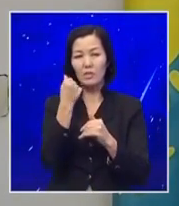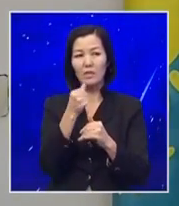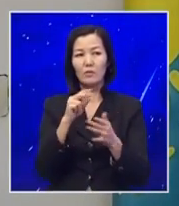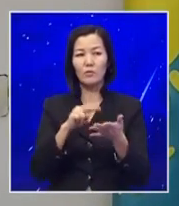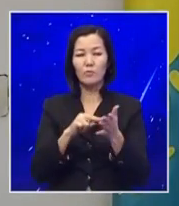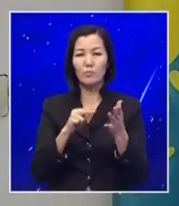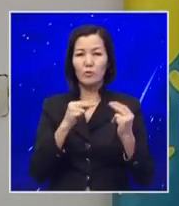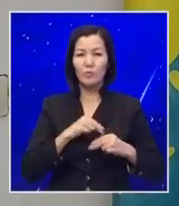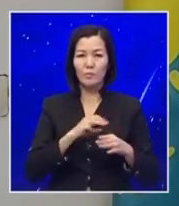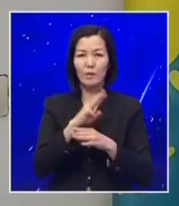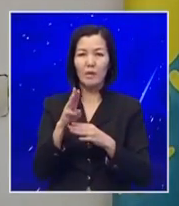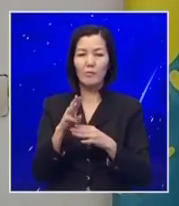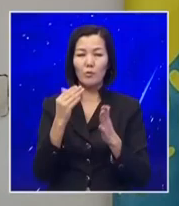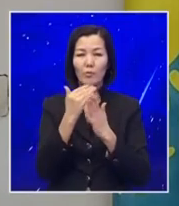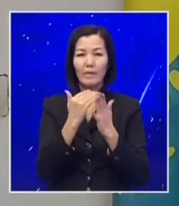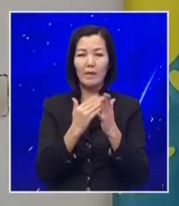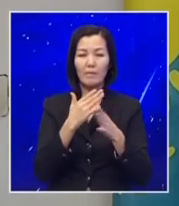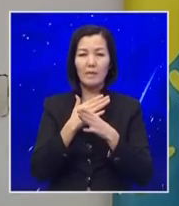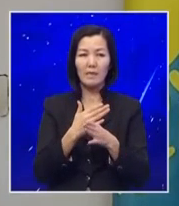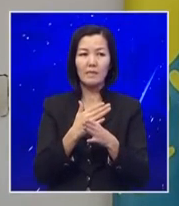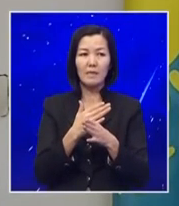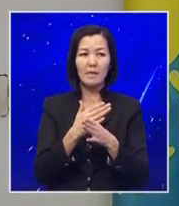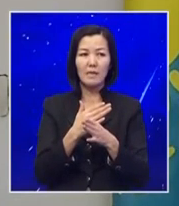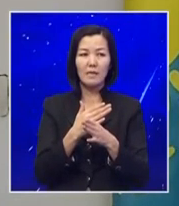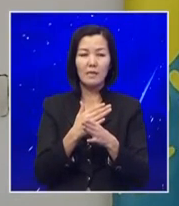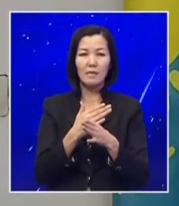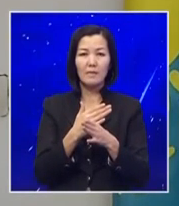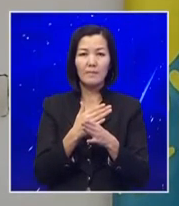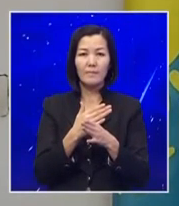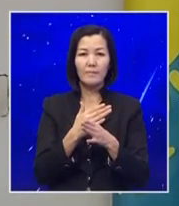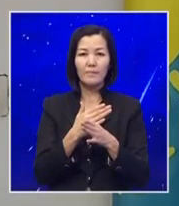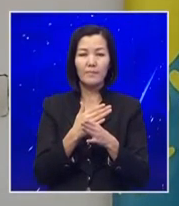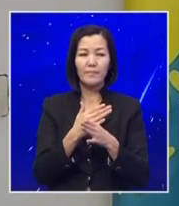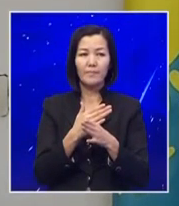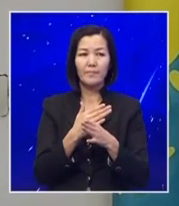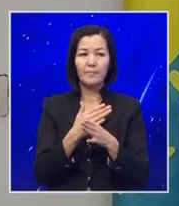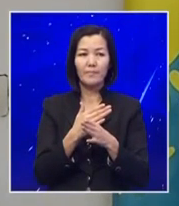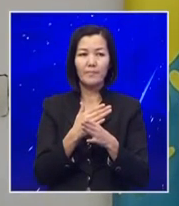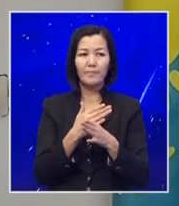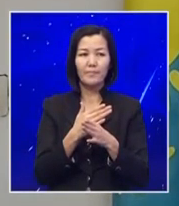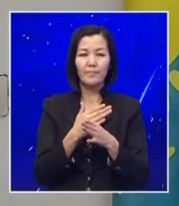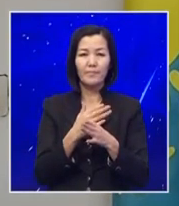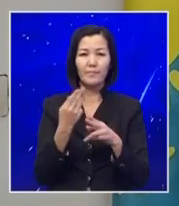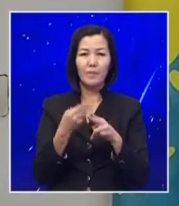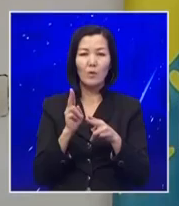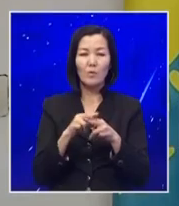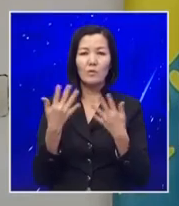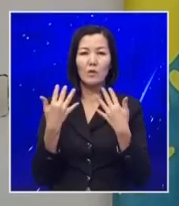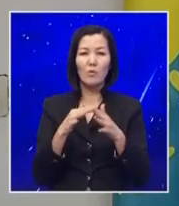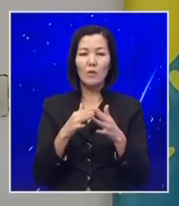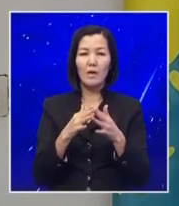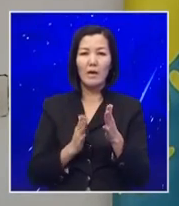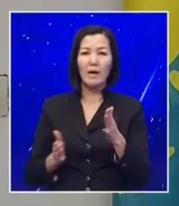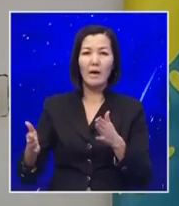жұмыспен қамту бағдарламасы аясында, жұмыспен қамту 2020 бағдарламасы аясында осы ауылға айналма